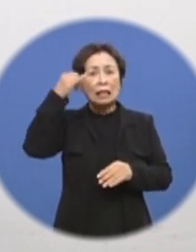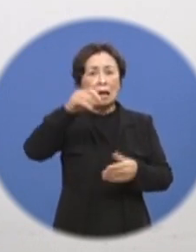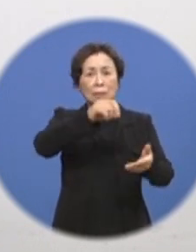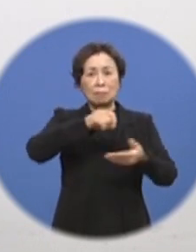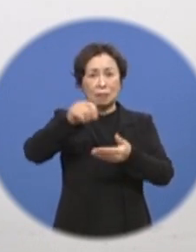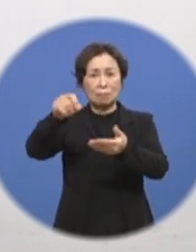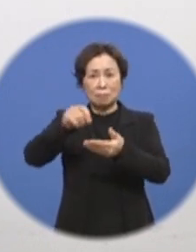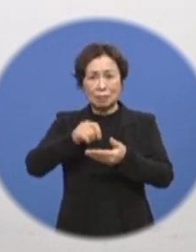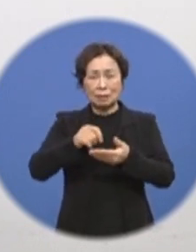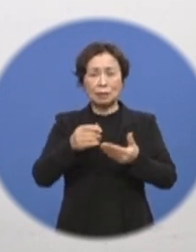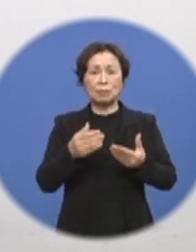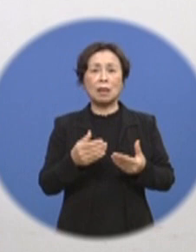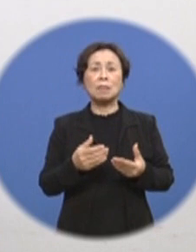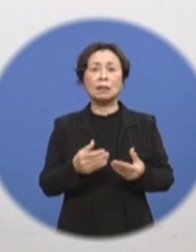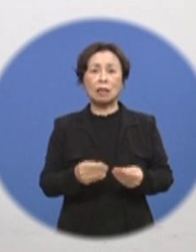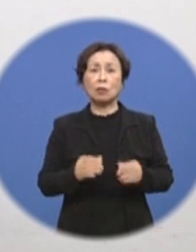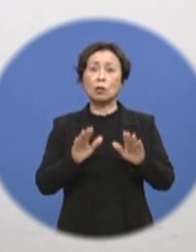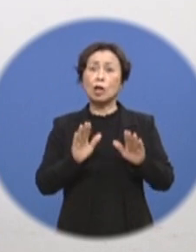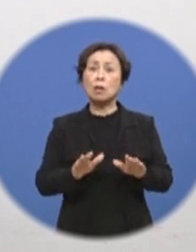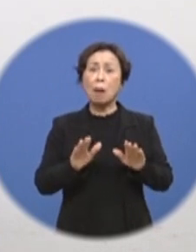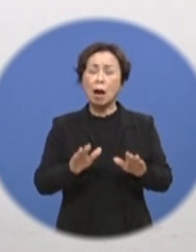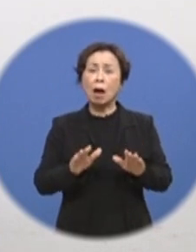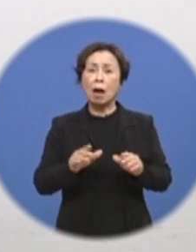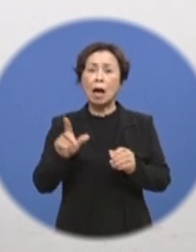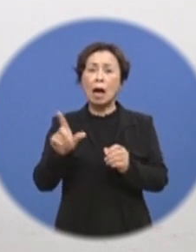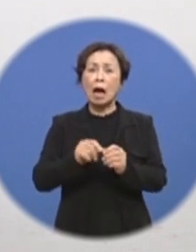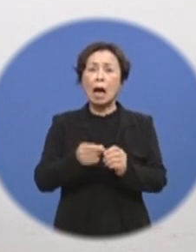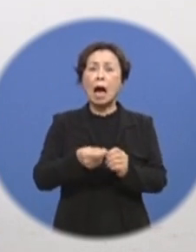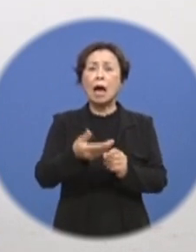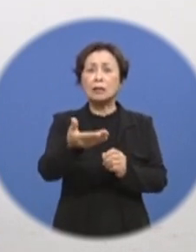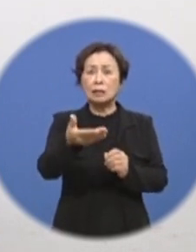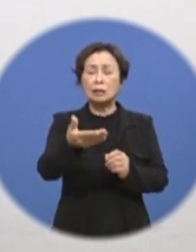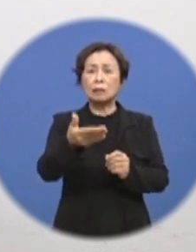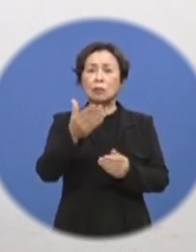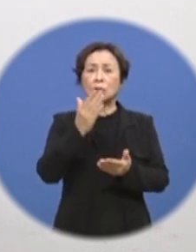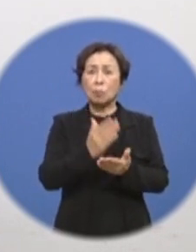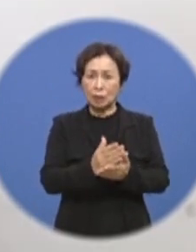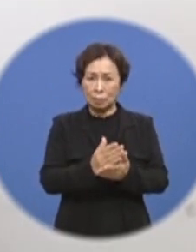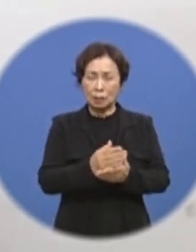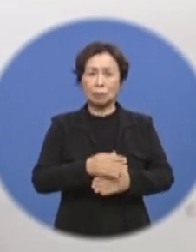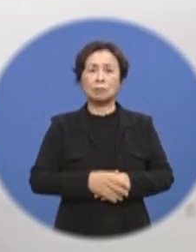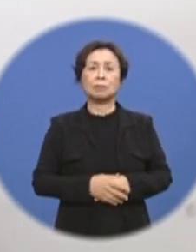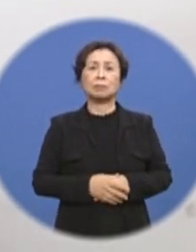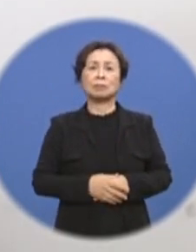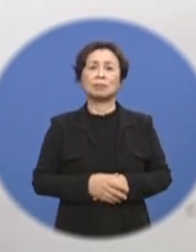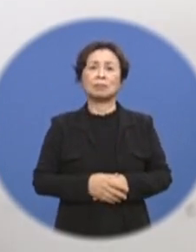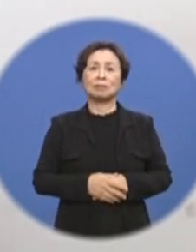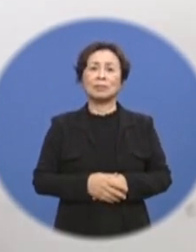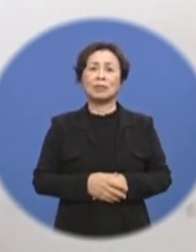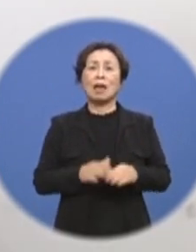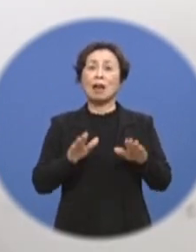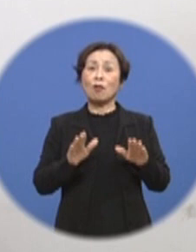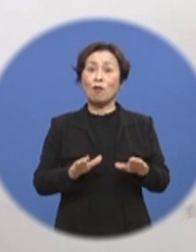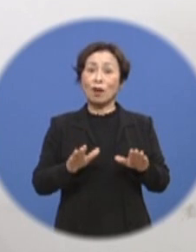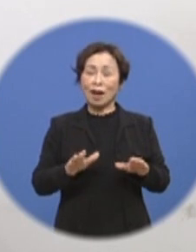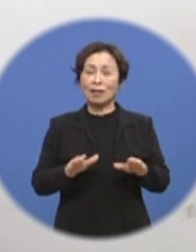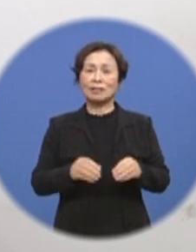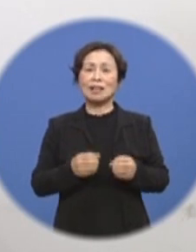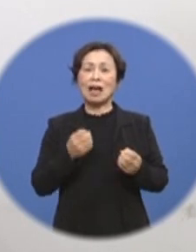いただきましたので現在は配信を停止していますそこで今回